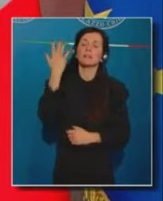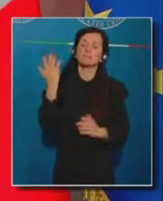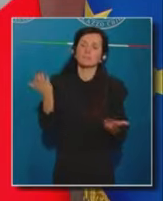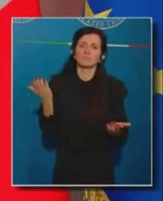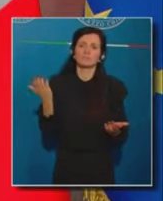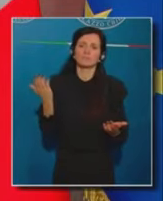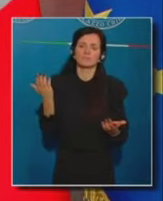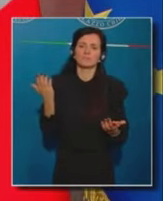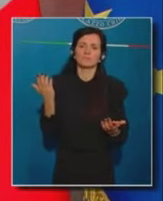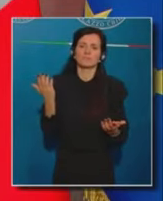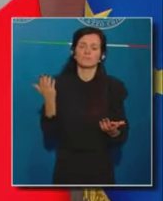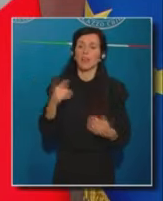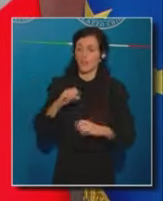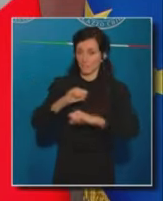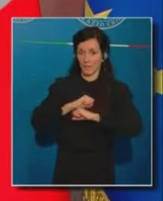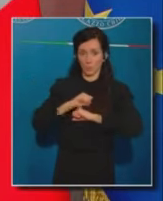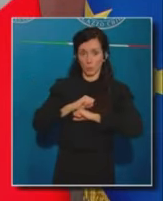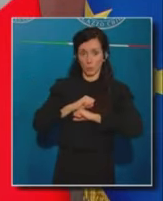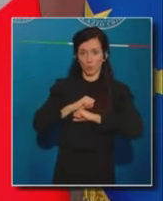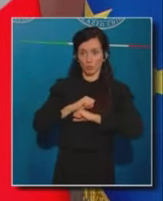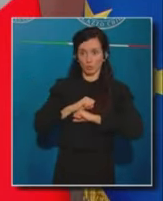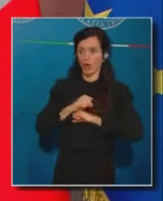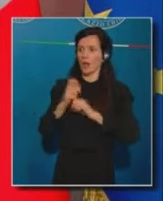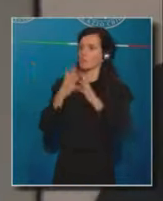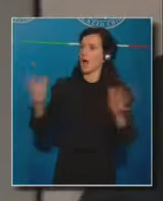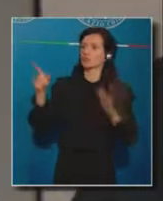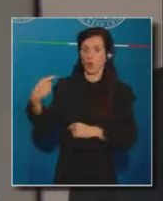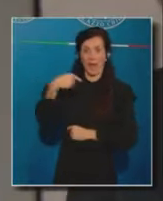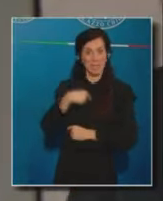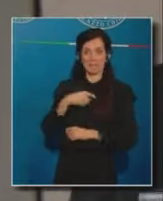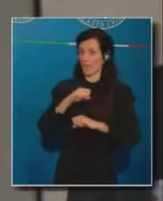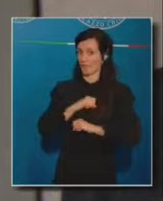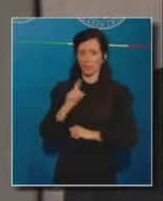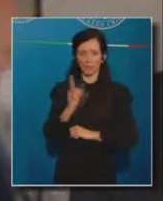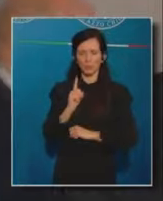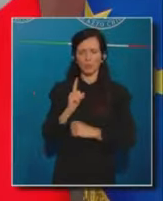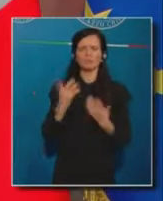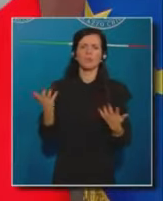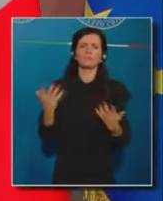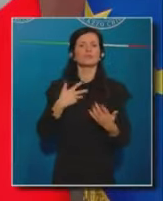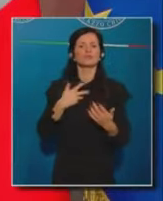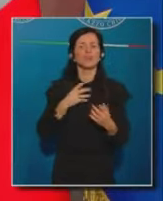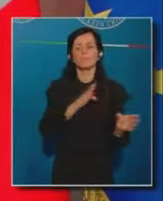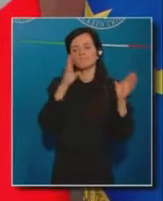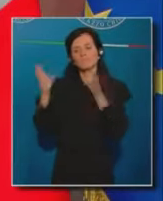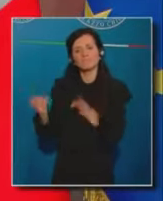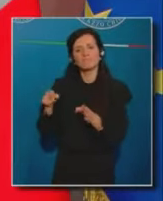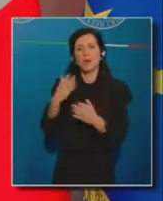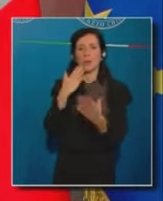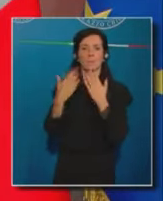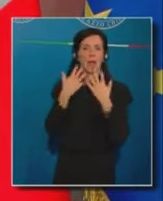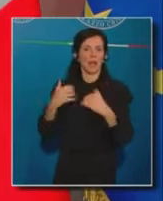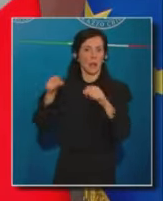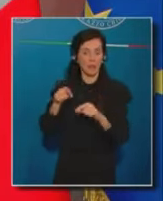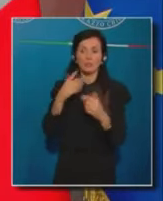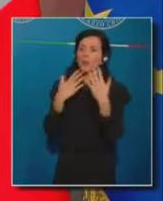verrà meno la fiducia di una forza di maggioranza ci sarà un passaggio parlamentare dove tutti